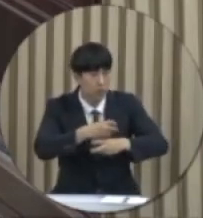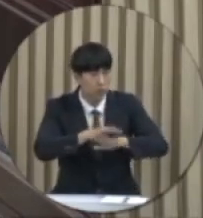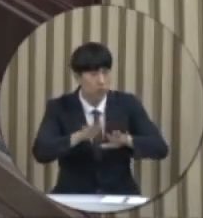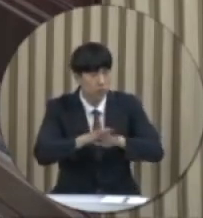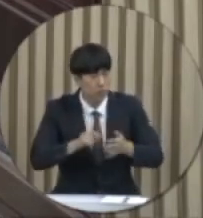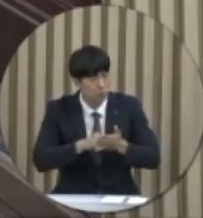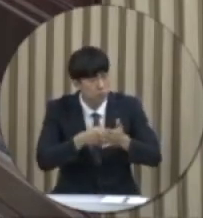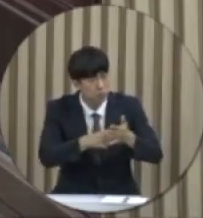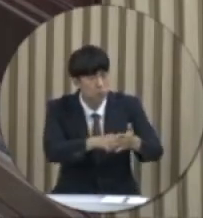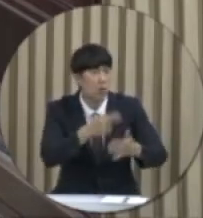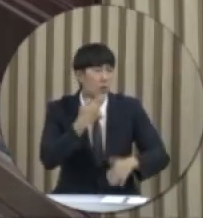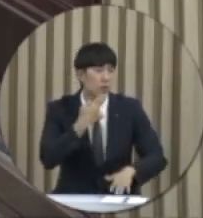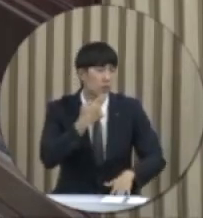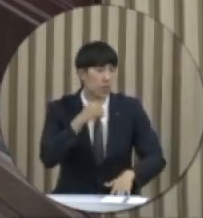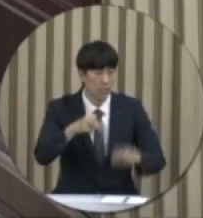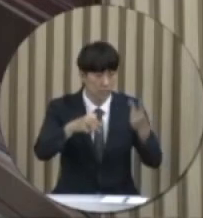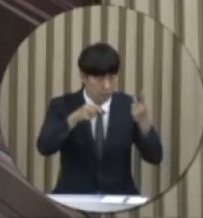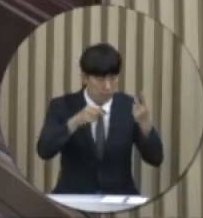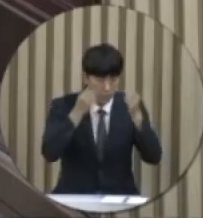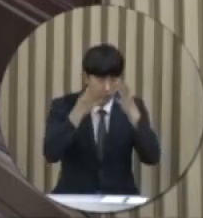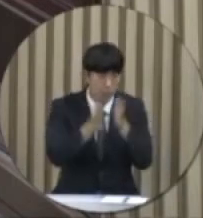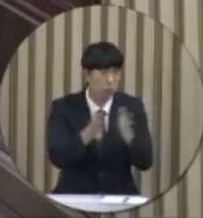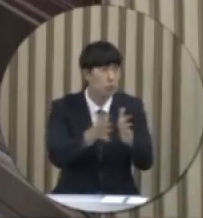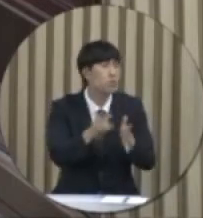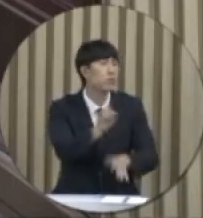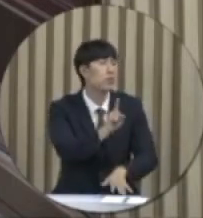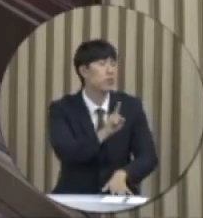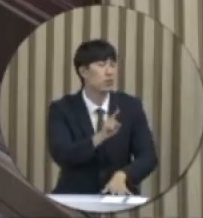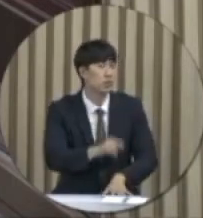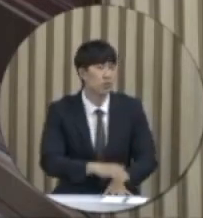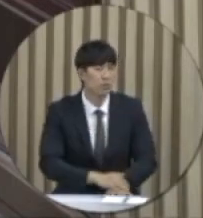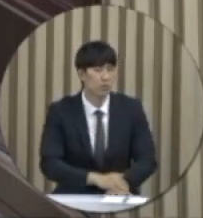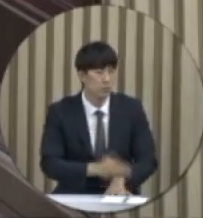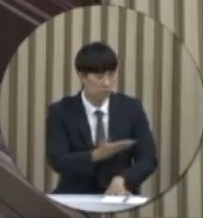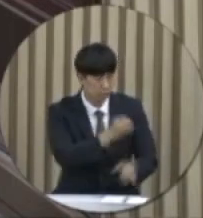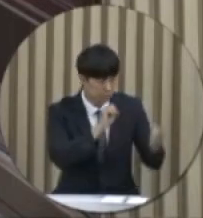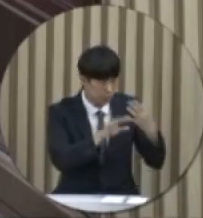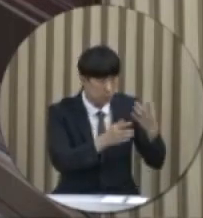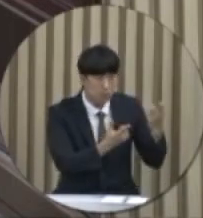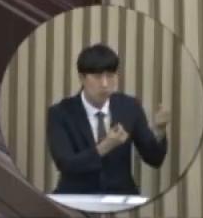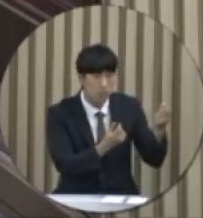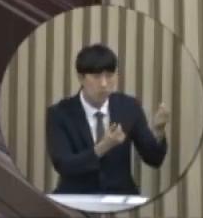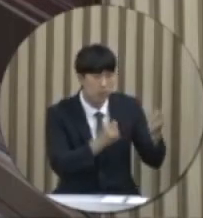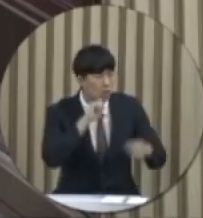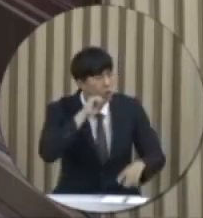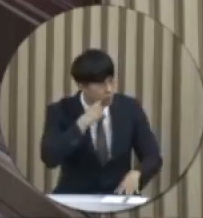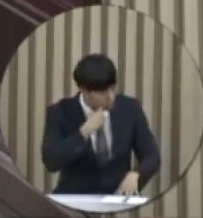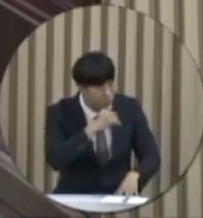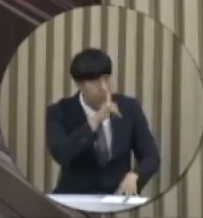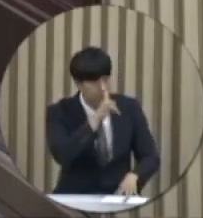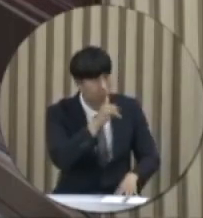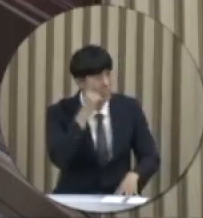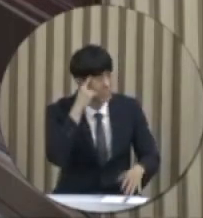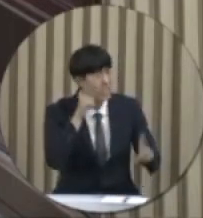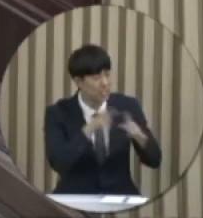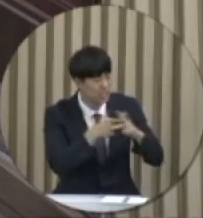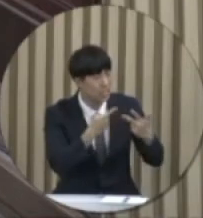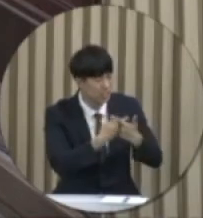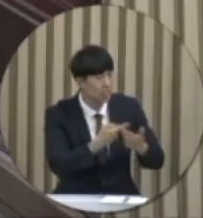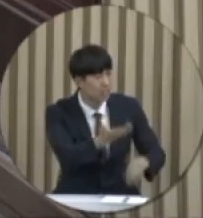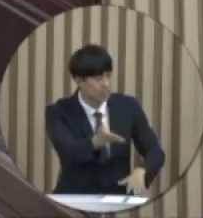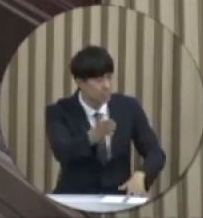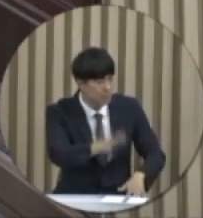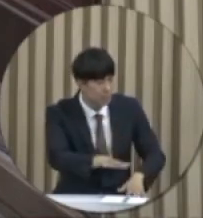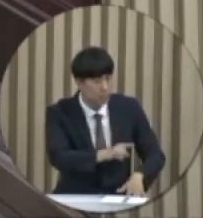생각이 듭니다. 동탄 이신도시는 시장님 말씀하신 대로 뭐 어려운 거 있다라는 거 충분히 이해하는데